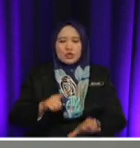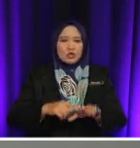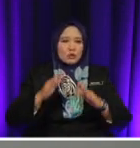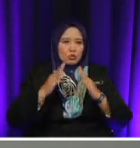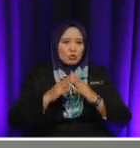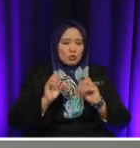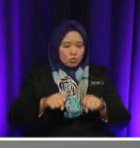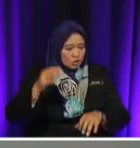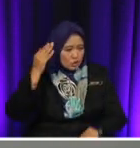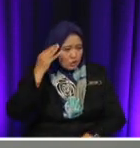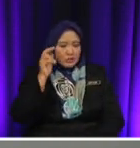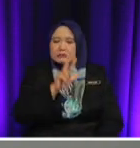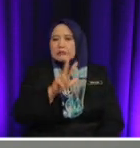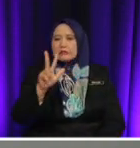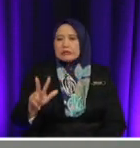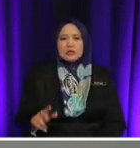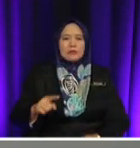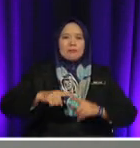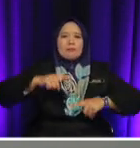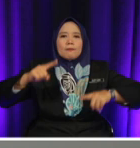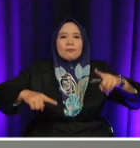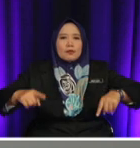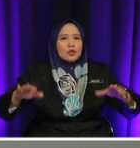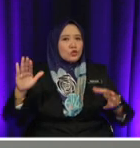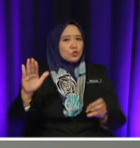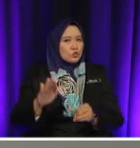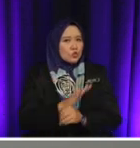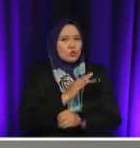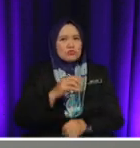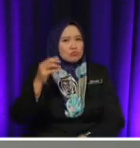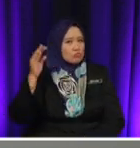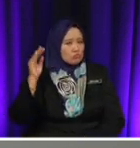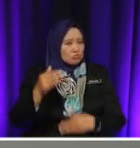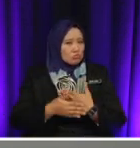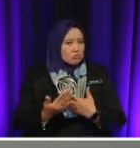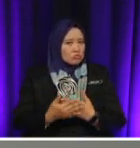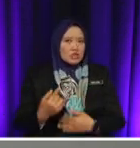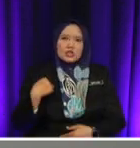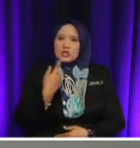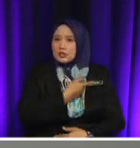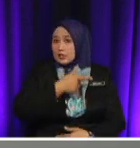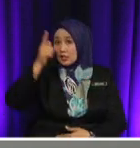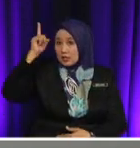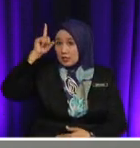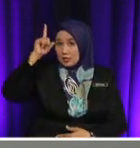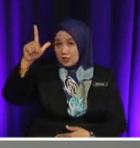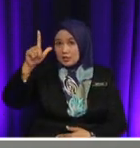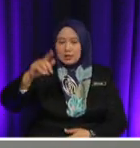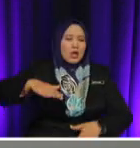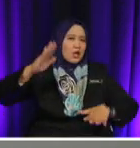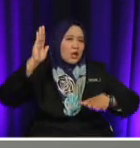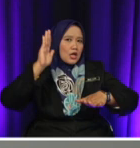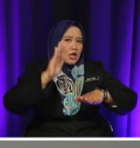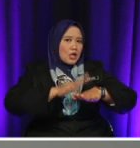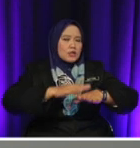mendapat ketiga-tiga pembolehubah ini daripada jadual cukup mudah yang pertama kita tengok pada bahagian atas apa